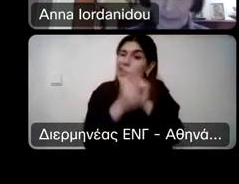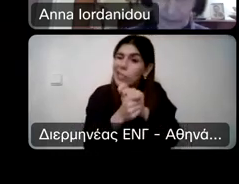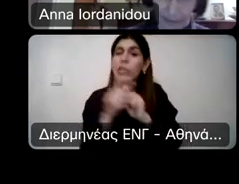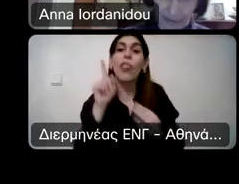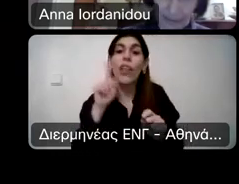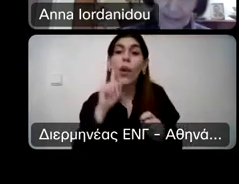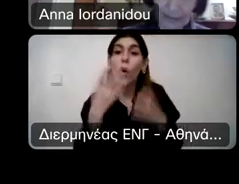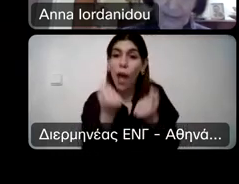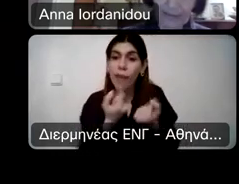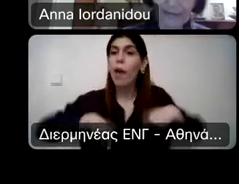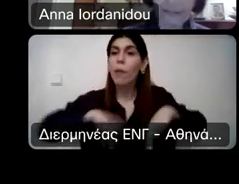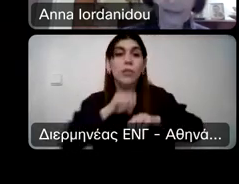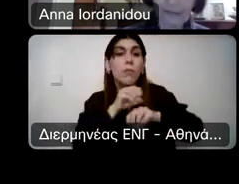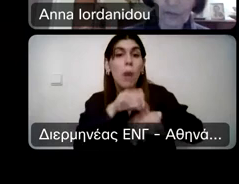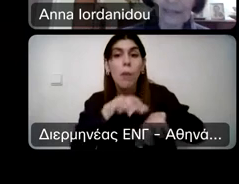το ψάξα